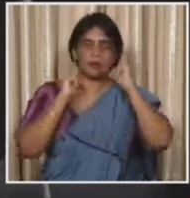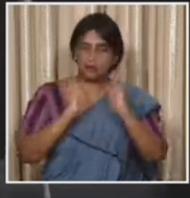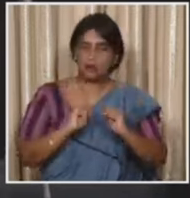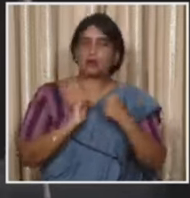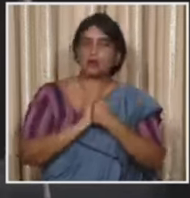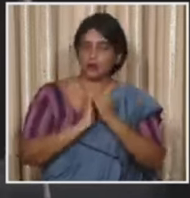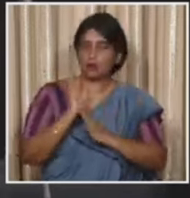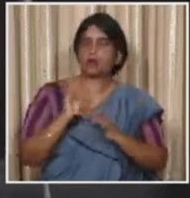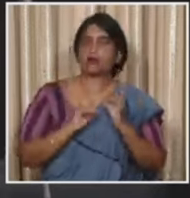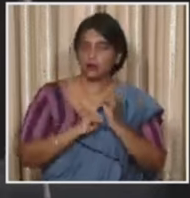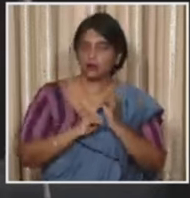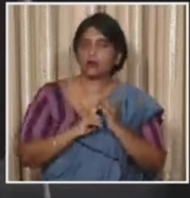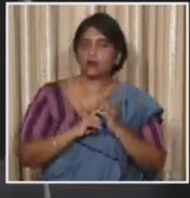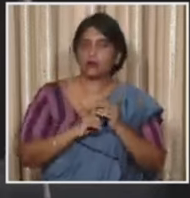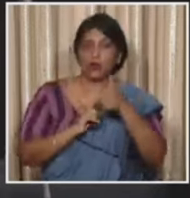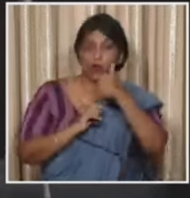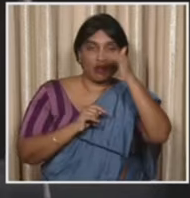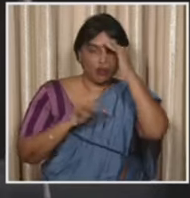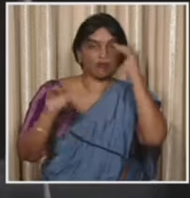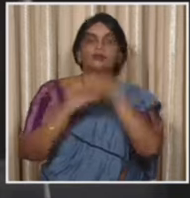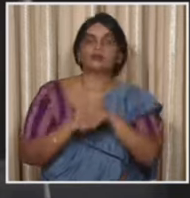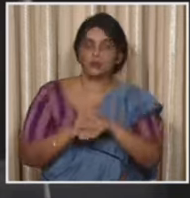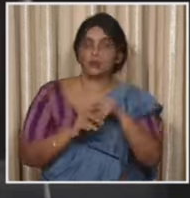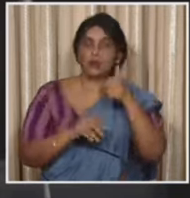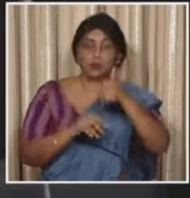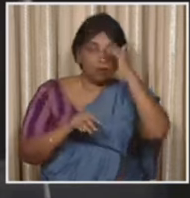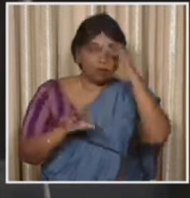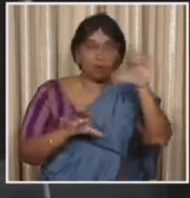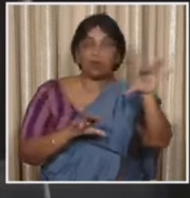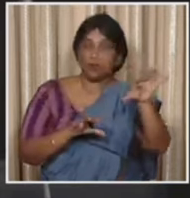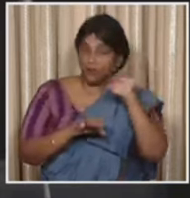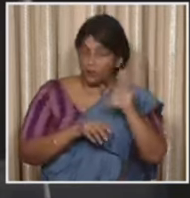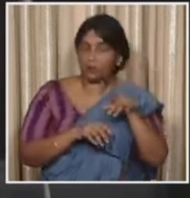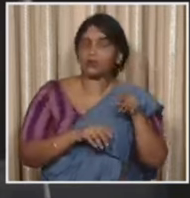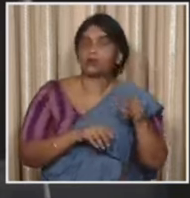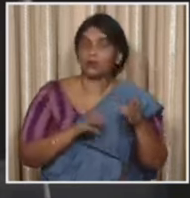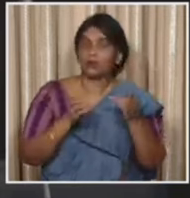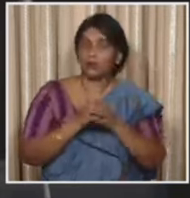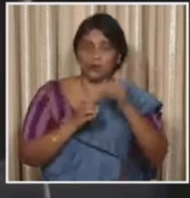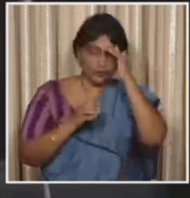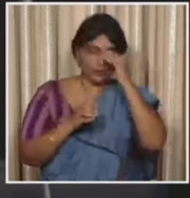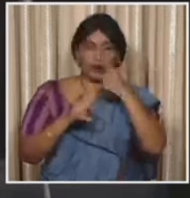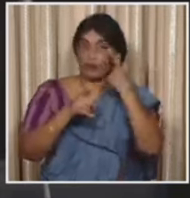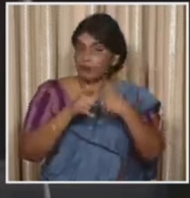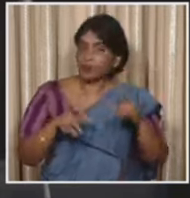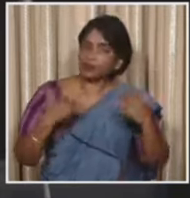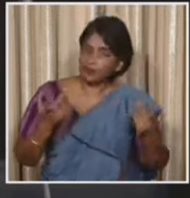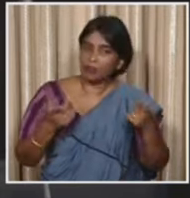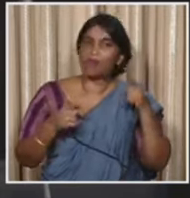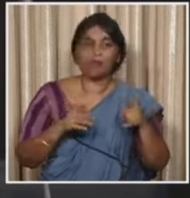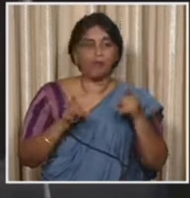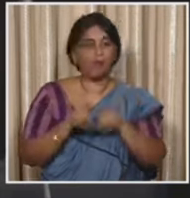ඇමතුමා. කද හරි නායකයෙක් එන්න ඕනේ. ඒතොටේ නායකයා තෝරා ගැනීමේදී පක්ෂ නායකයෙක් වුණ පළියට හරි